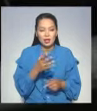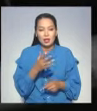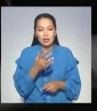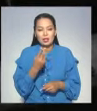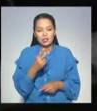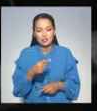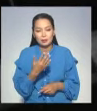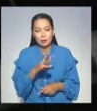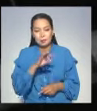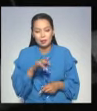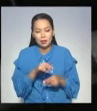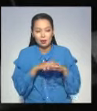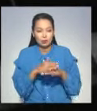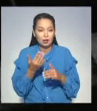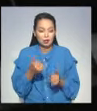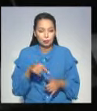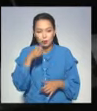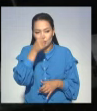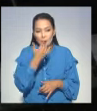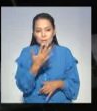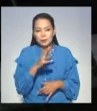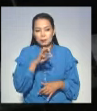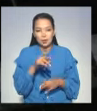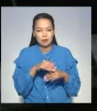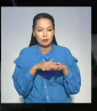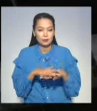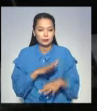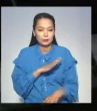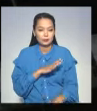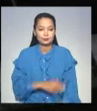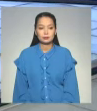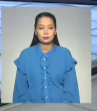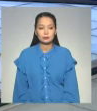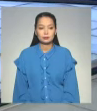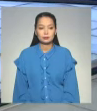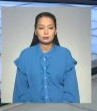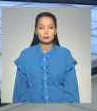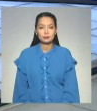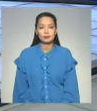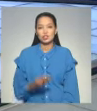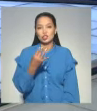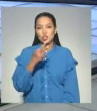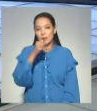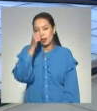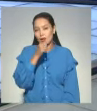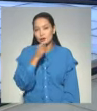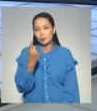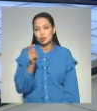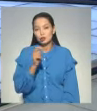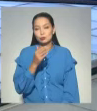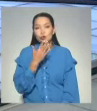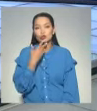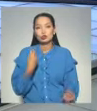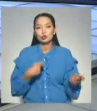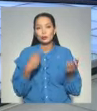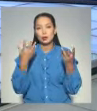қарастырылса, биыл 5 миллиард теңгеге жуық қаржы бөлінген. Шілде айының бірінші жексенбісі ұлттық